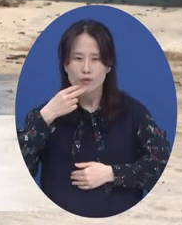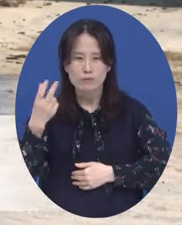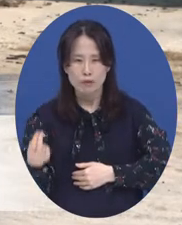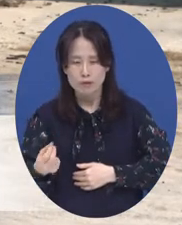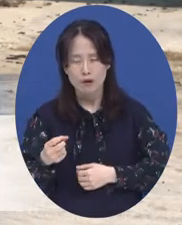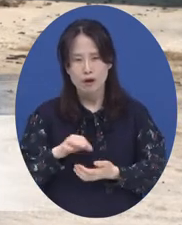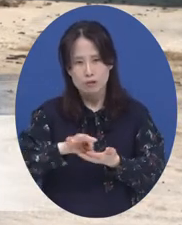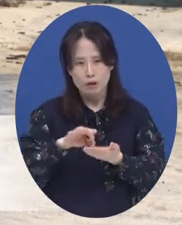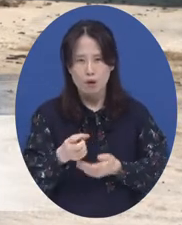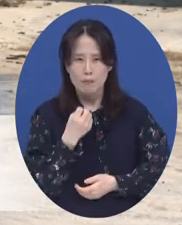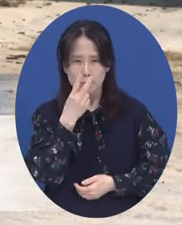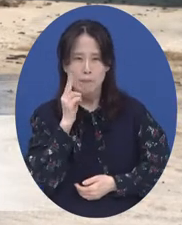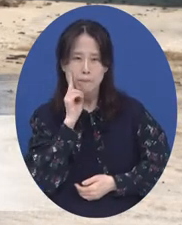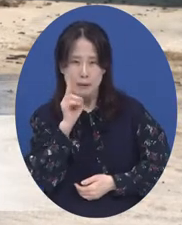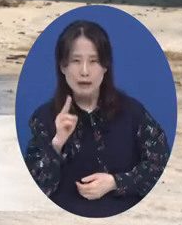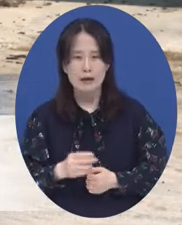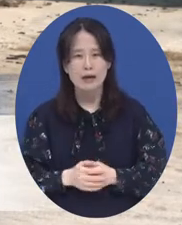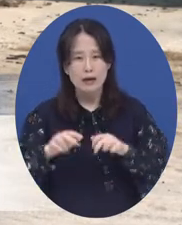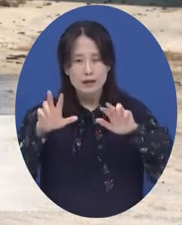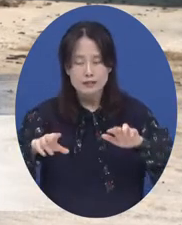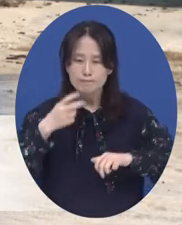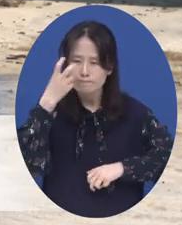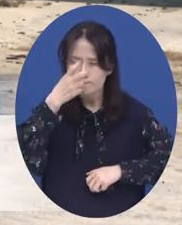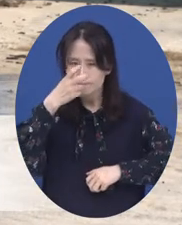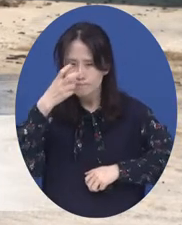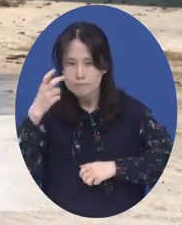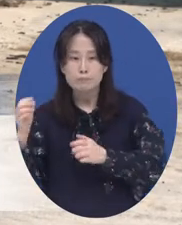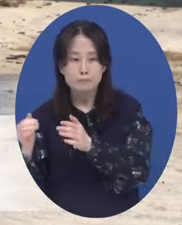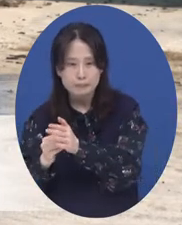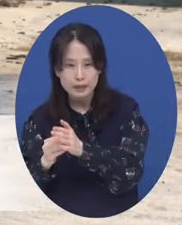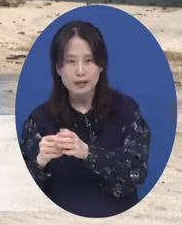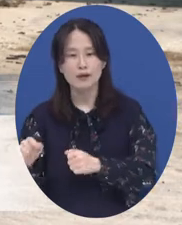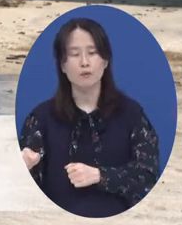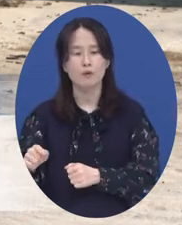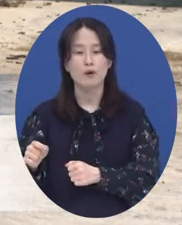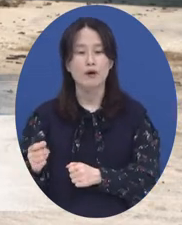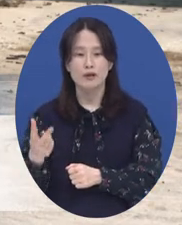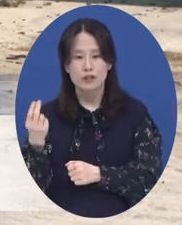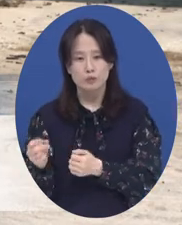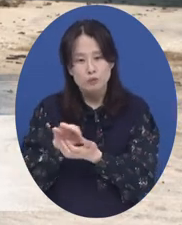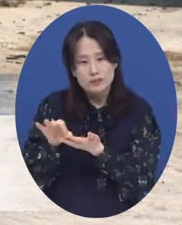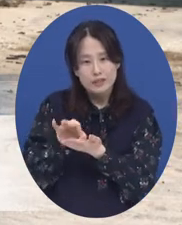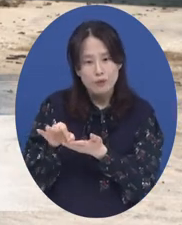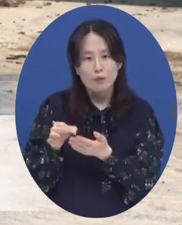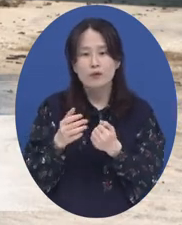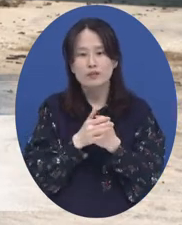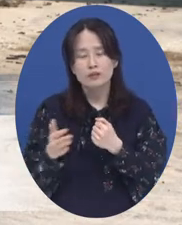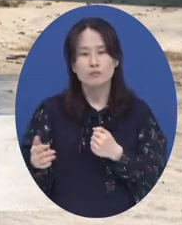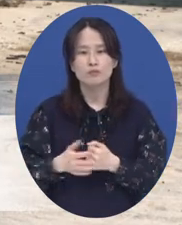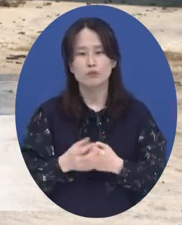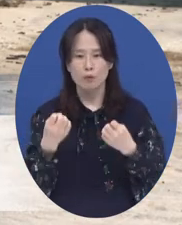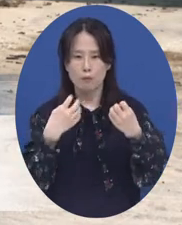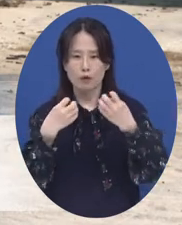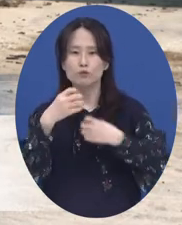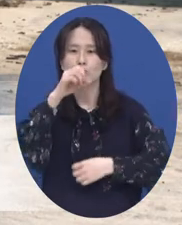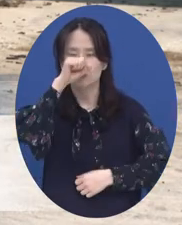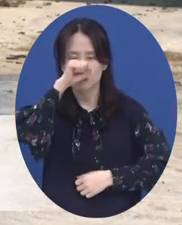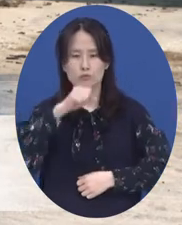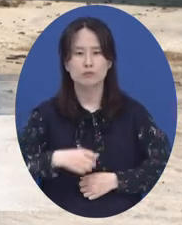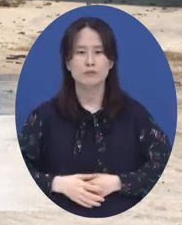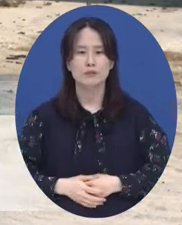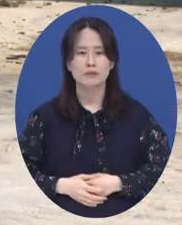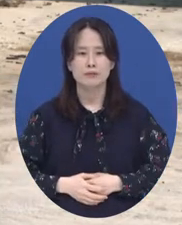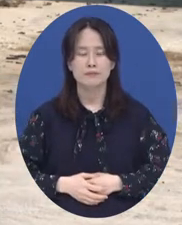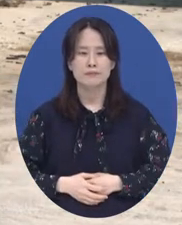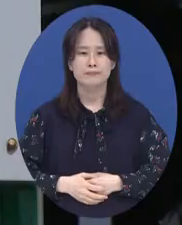농경지에 살펴다니니까 냄새가 막 심했었거든요. 근데 지금은 이제 부속된 이제 검사 다 하고 부속된 걸 하다 보니까